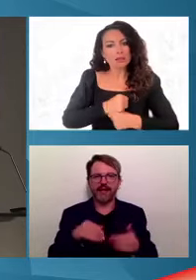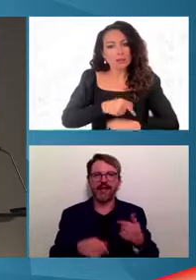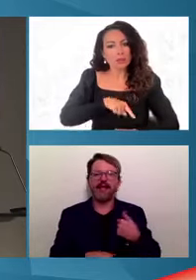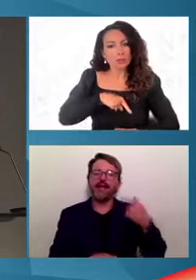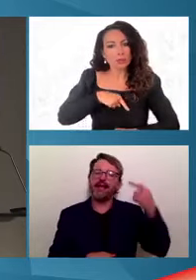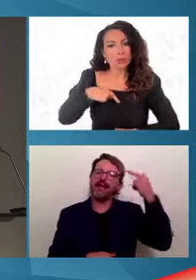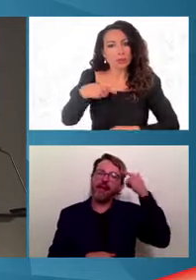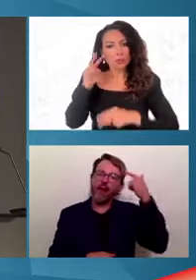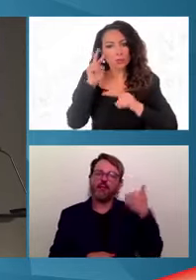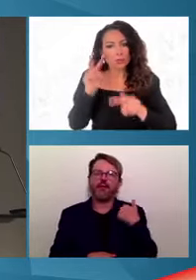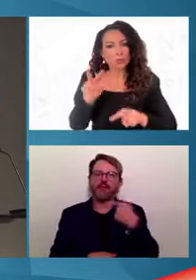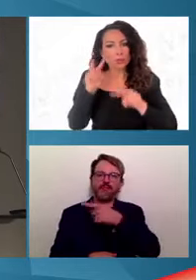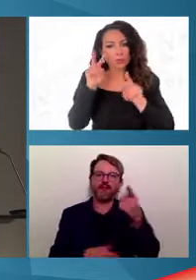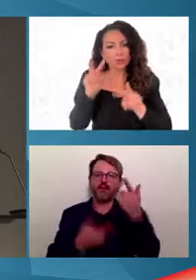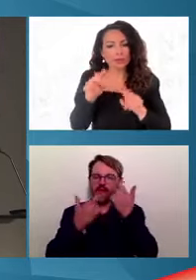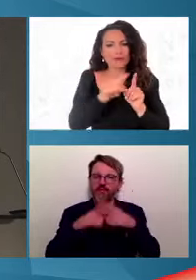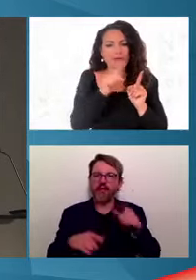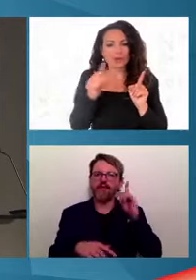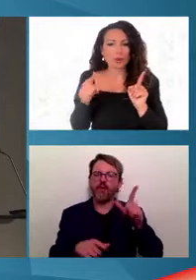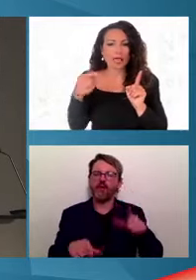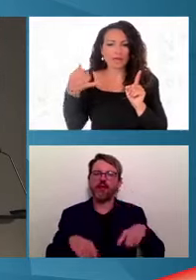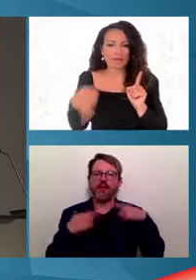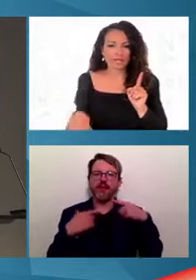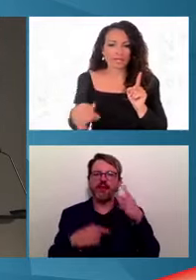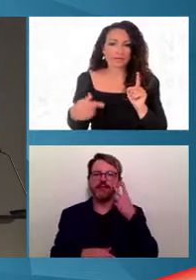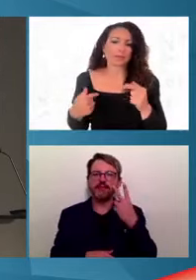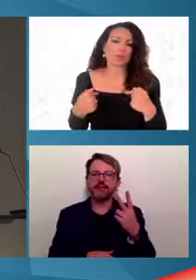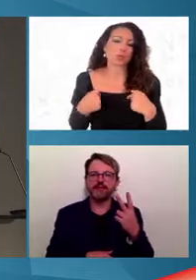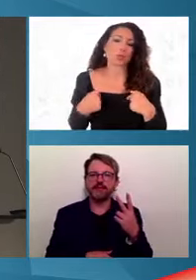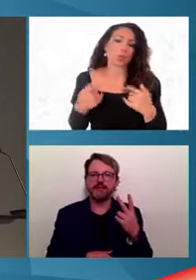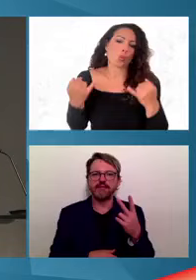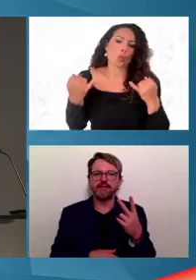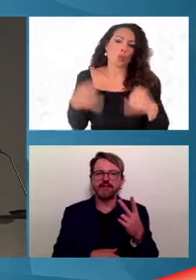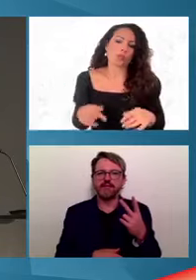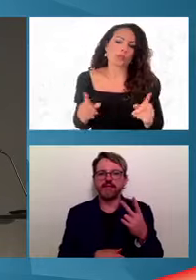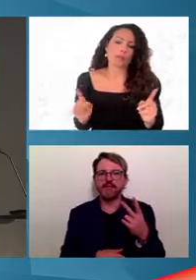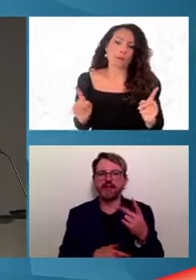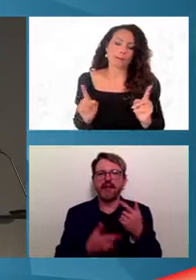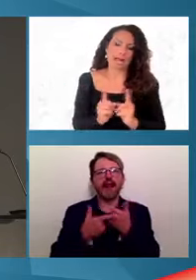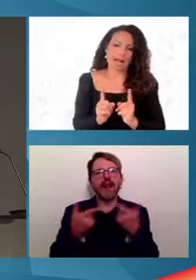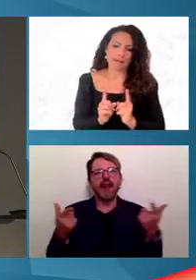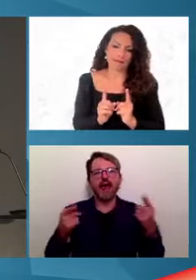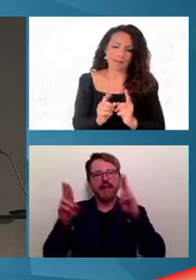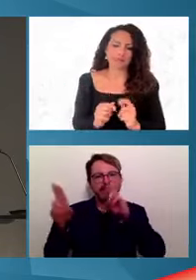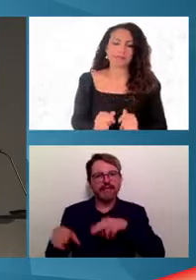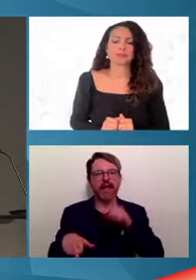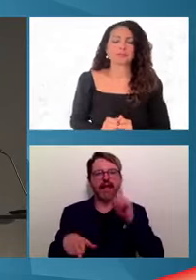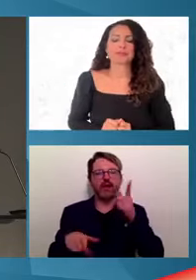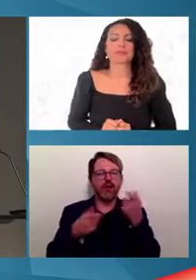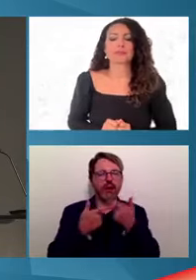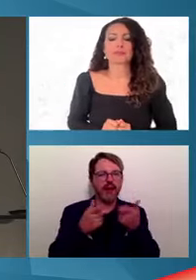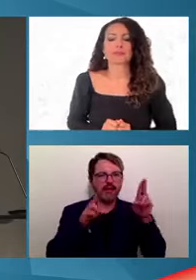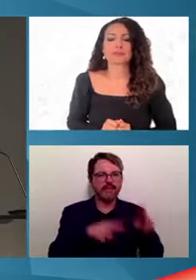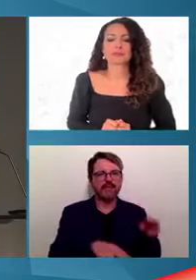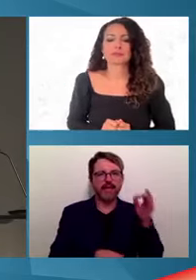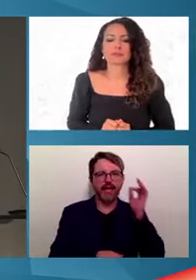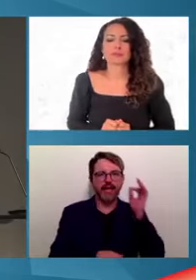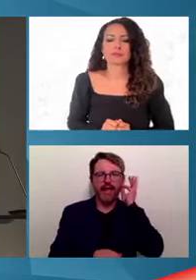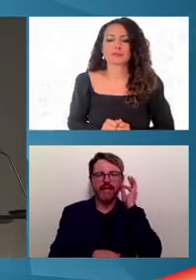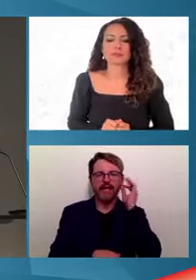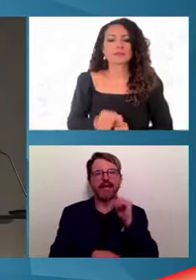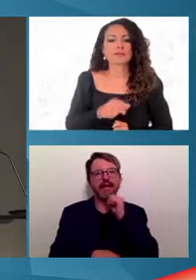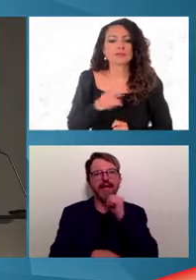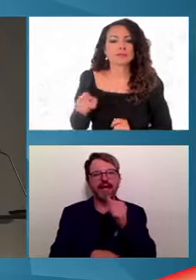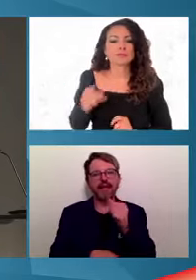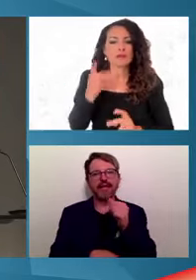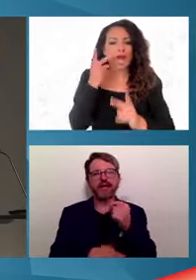Sie durften auch erleben, dass die Landesrätinnen und Landesräte nicht müde